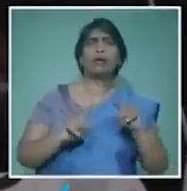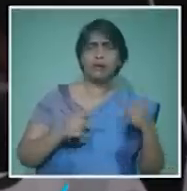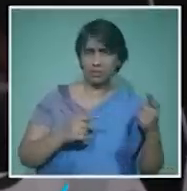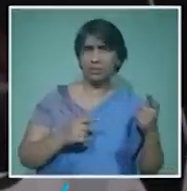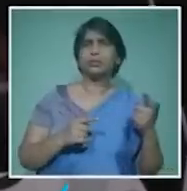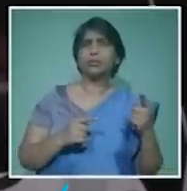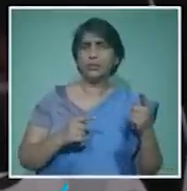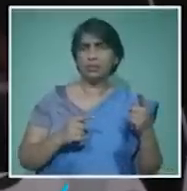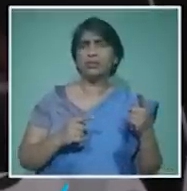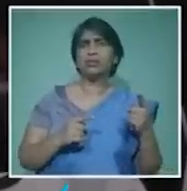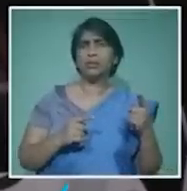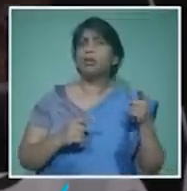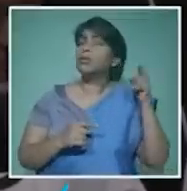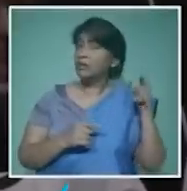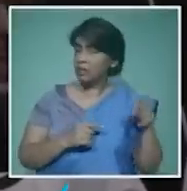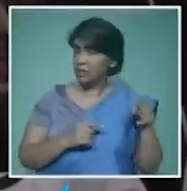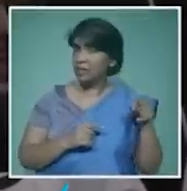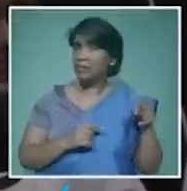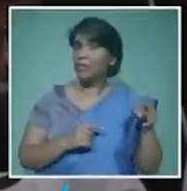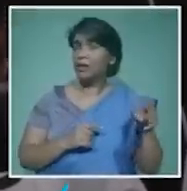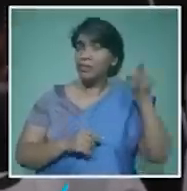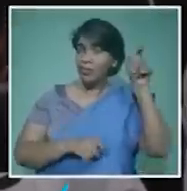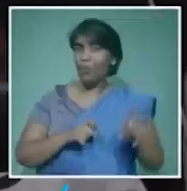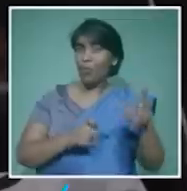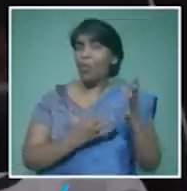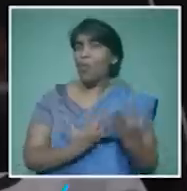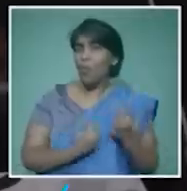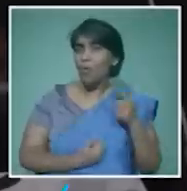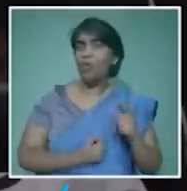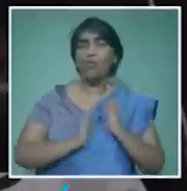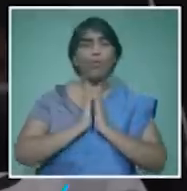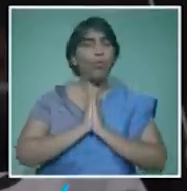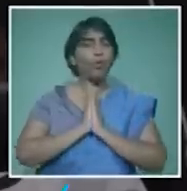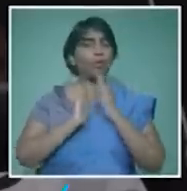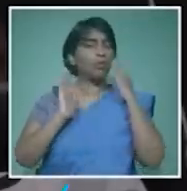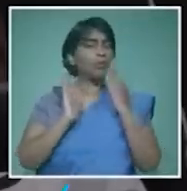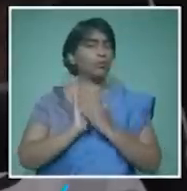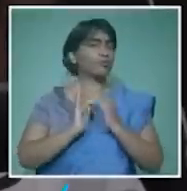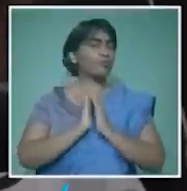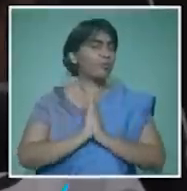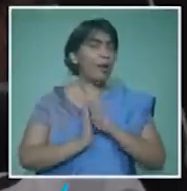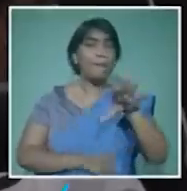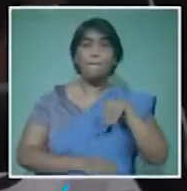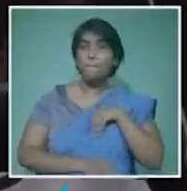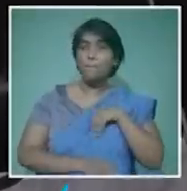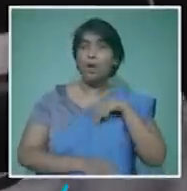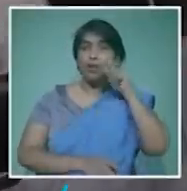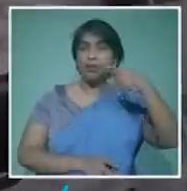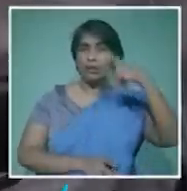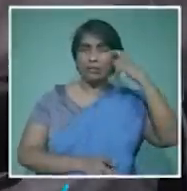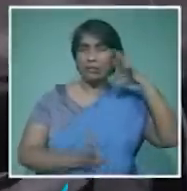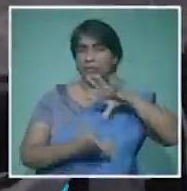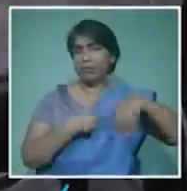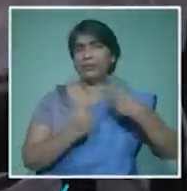මන්ත්‍රීවරයා ඒ කාර්යයේ සම්බන්ධ ඒ කට්ටියට ඕන බුදුදහමට බුදුදහම පිළිගන්න මිනිස්සුන්ගේ හිත් පෑරෙන